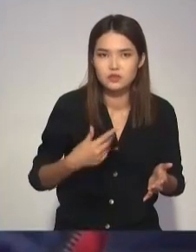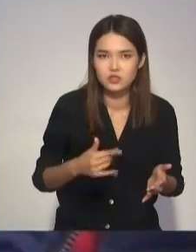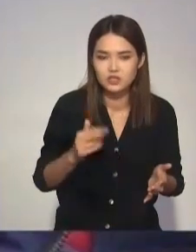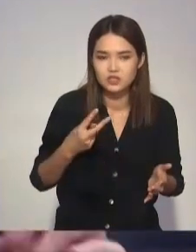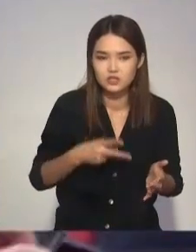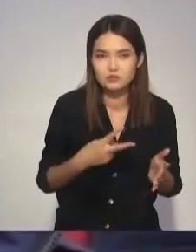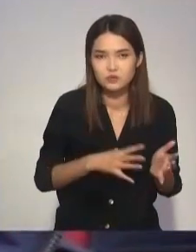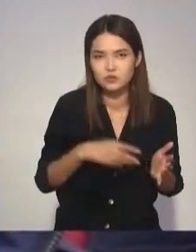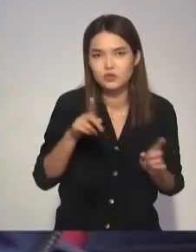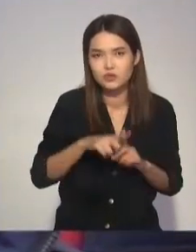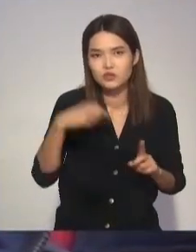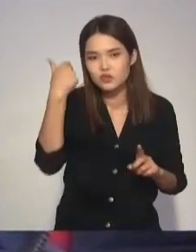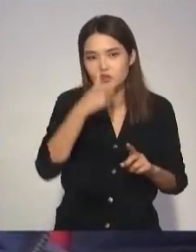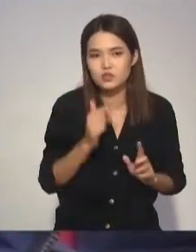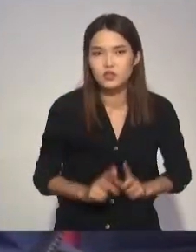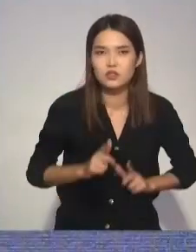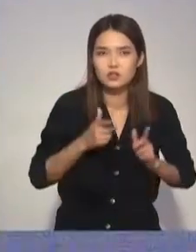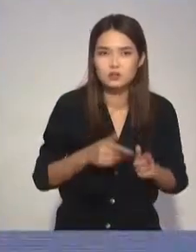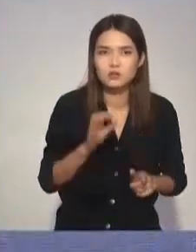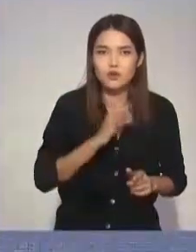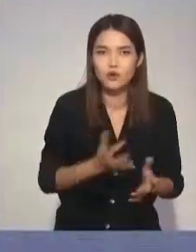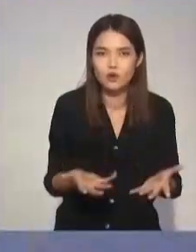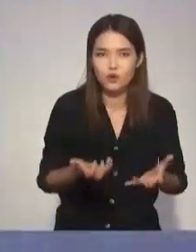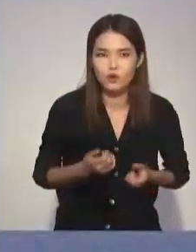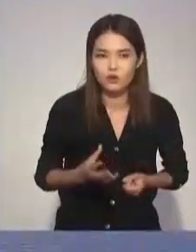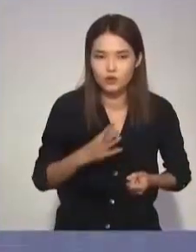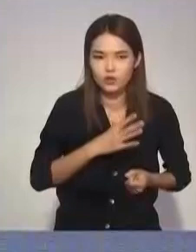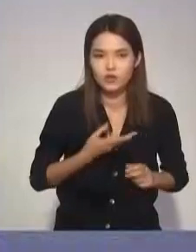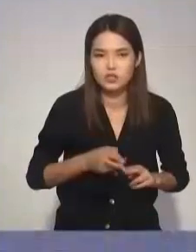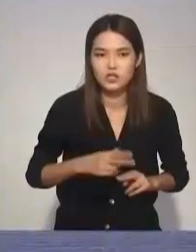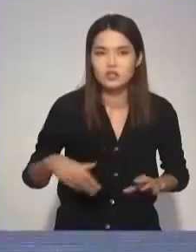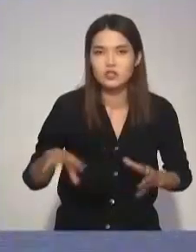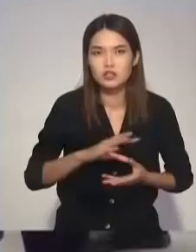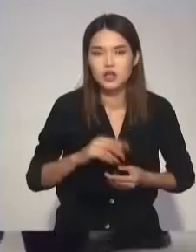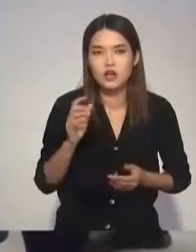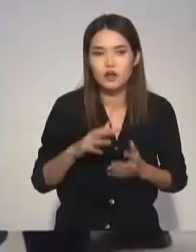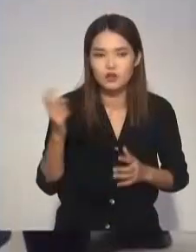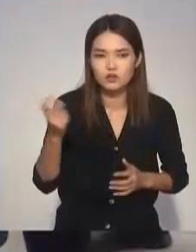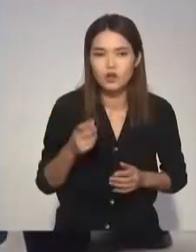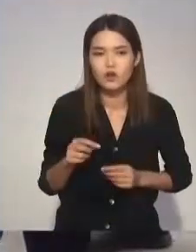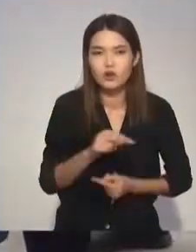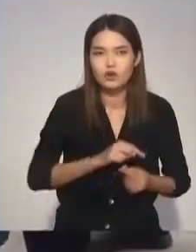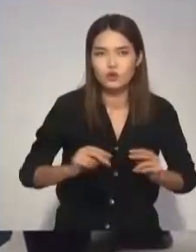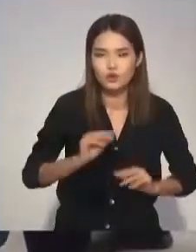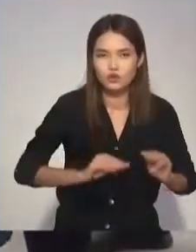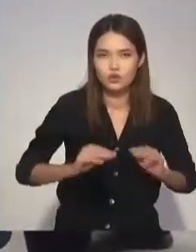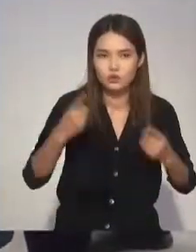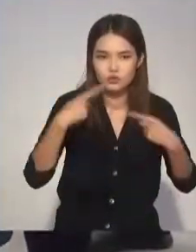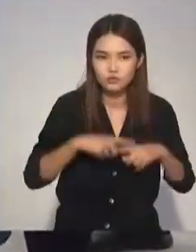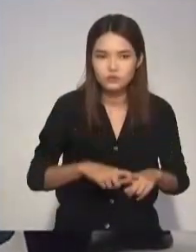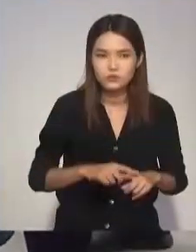2022-2024 жылдарға бекіту туралы меморандумға қол қойылды. Енді отандық ауыл шаруашылығы тауар өндірушілері амафос өнімін арзан бағамен алады.